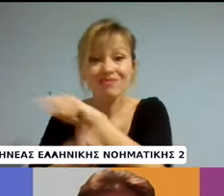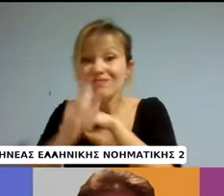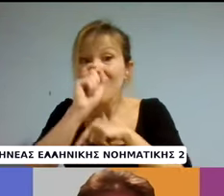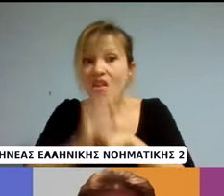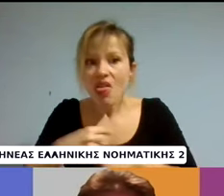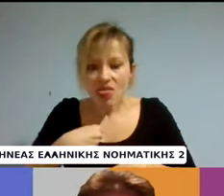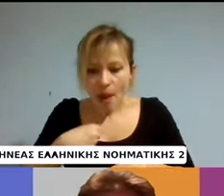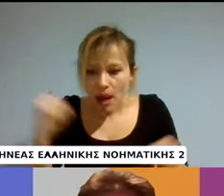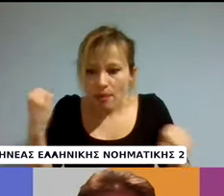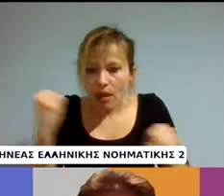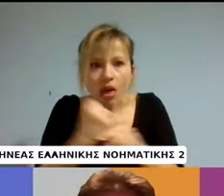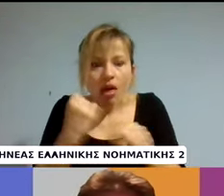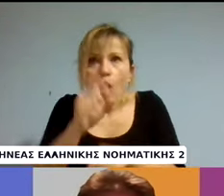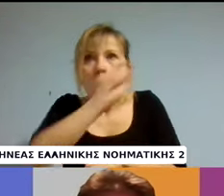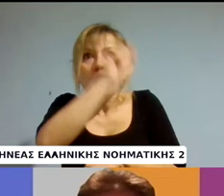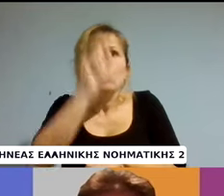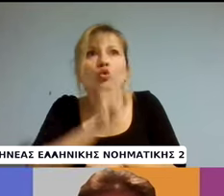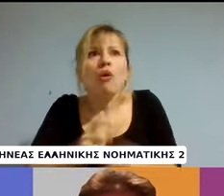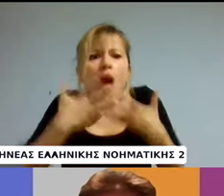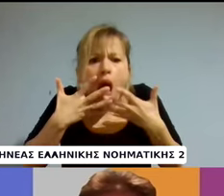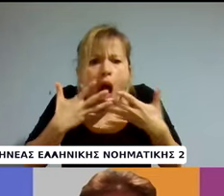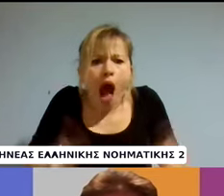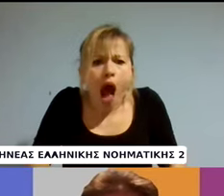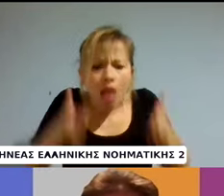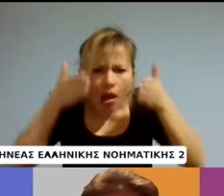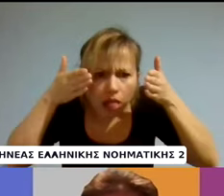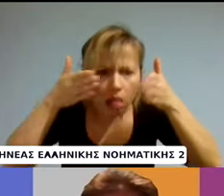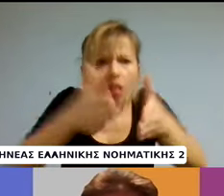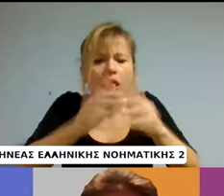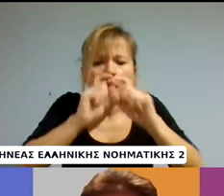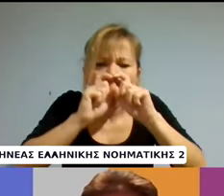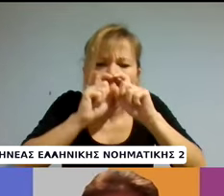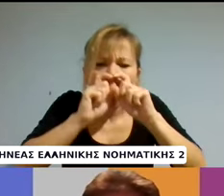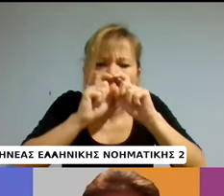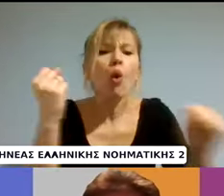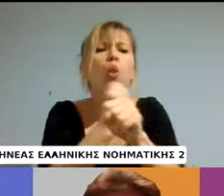να ζω σε συνθήκες πολύ άσχημες. Οπότε ουσιαστικά είναι